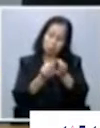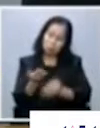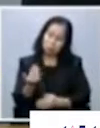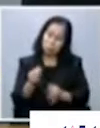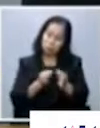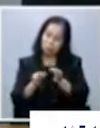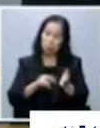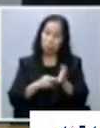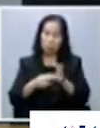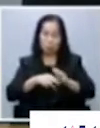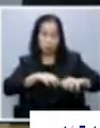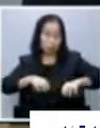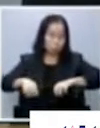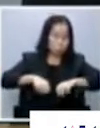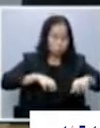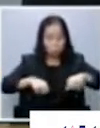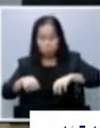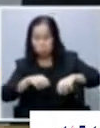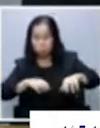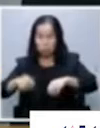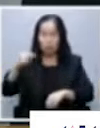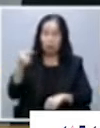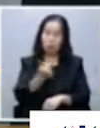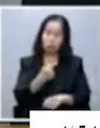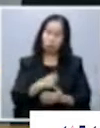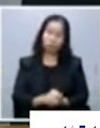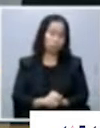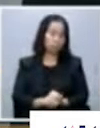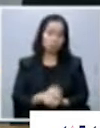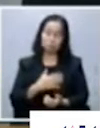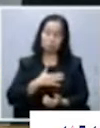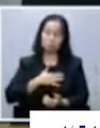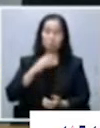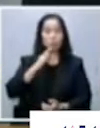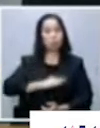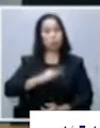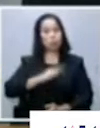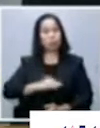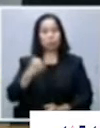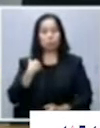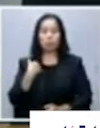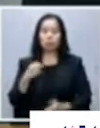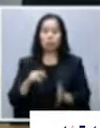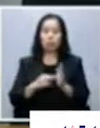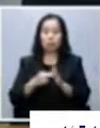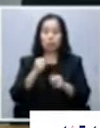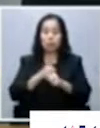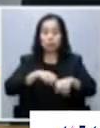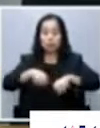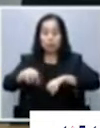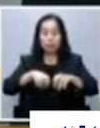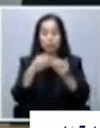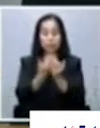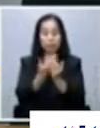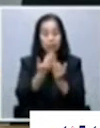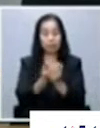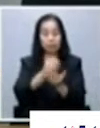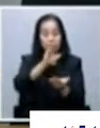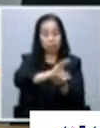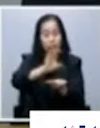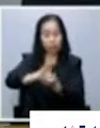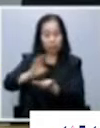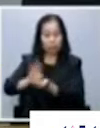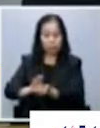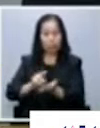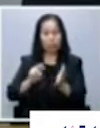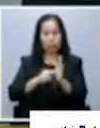องตัวในการบริหารจัดการแต่ทั้งที่ความเป็นจริงแล้วเนี่ยผมก็ยังมองว่ากระบวนการจัดทํางบประมาณนั้นสามารถแยกเป็นกลมกองได้เช่